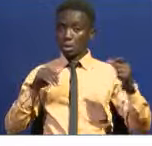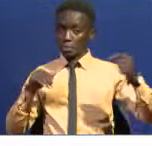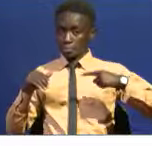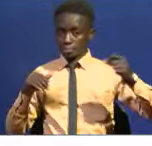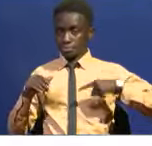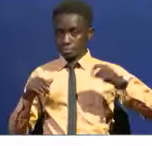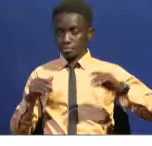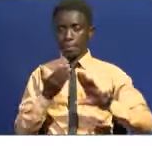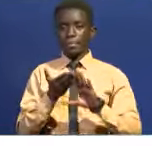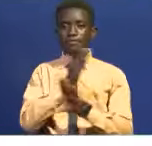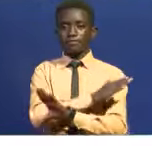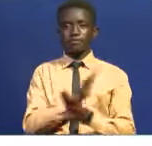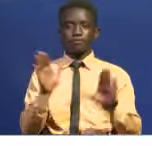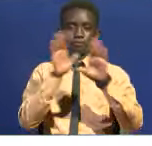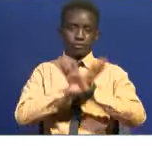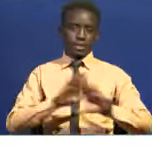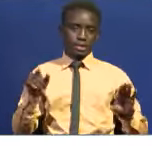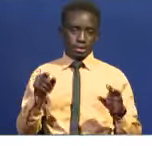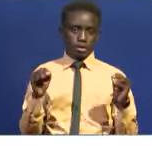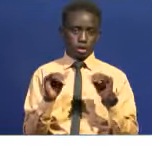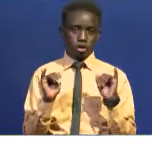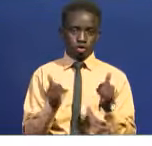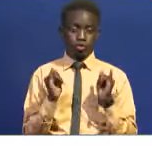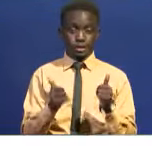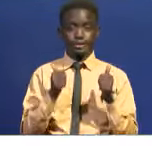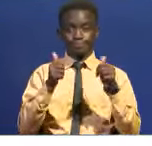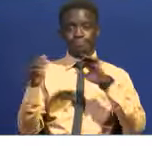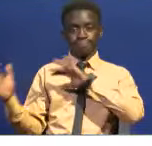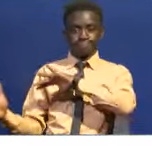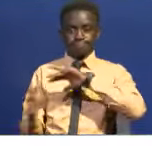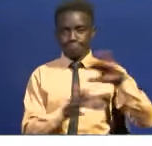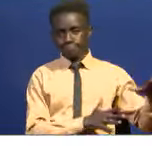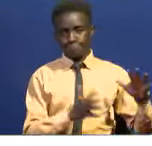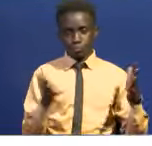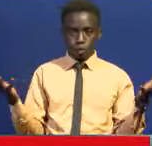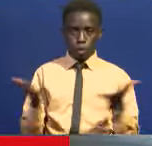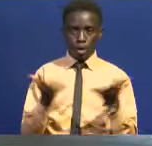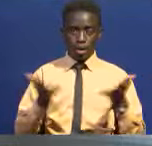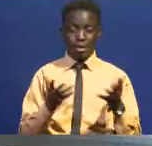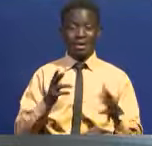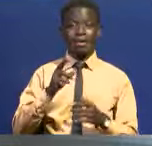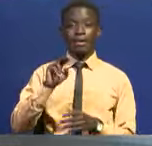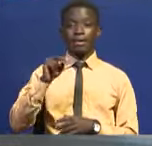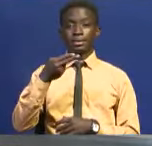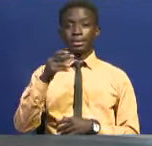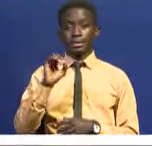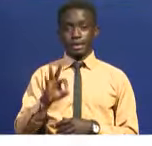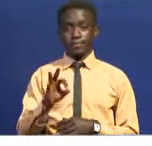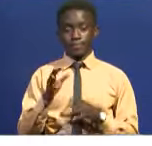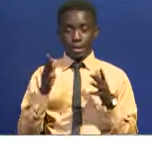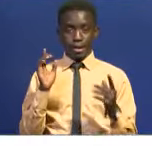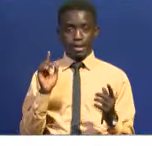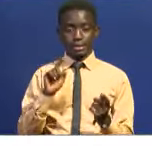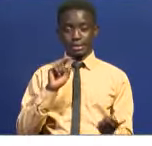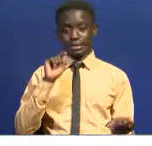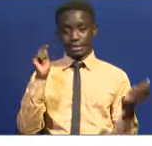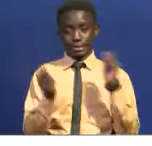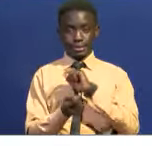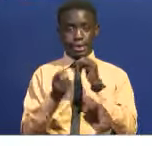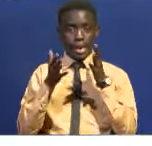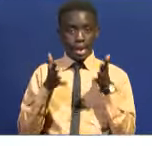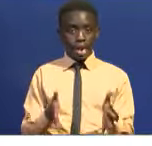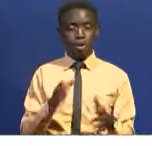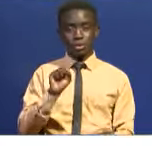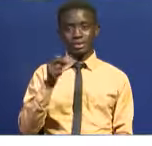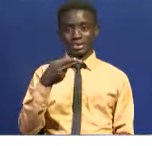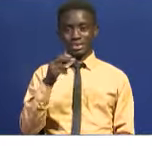kabla ya kukamilisha taarifa. Na kwingineko, mpito kutoka hazina ya kitaifa ya bima ya afya NHIF hadi bima ya afya ya jamii